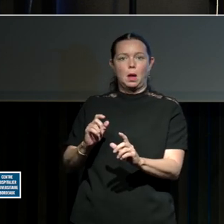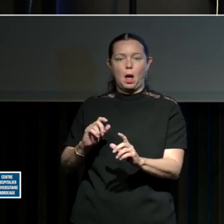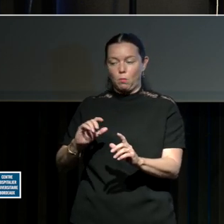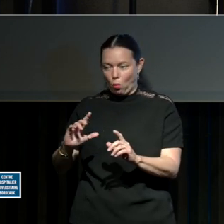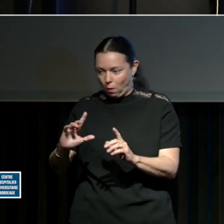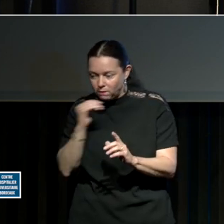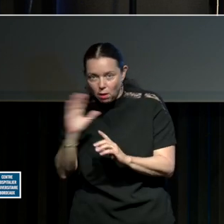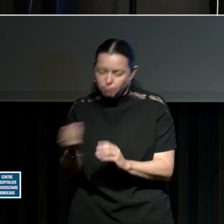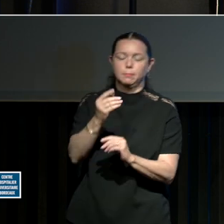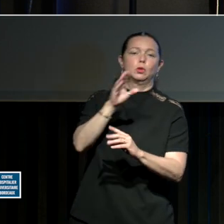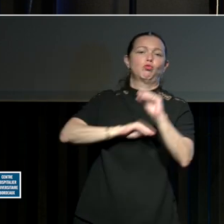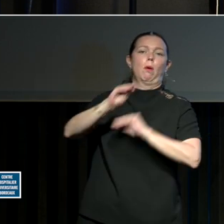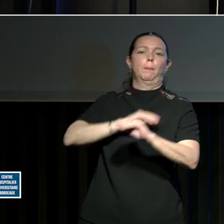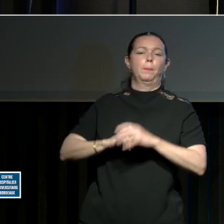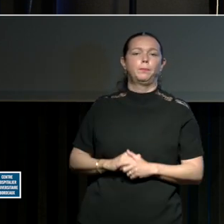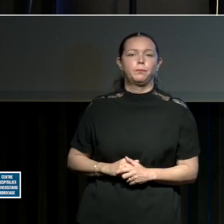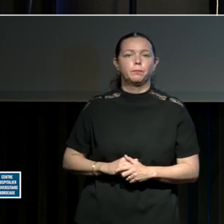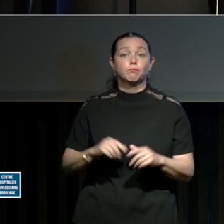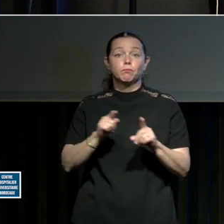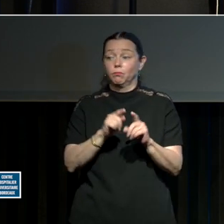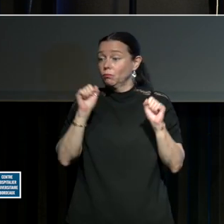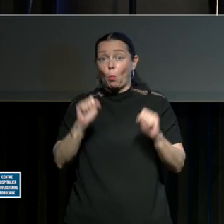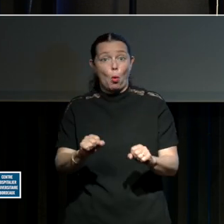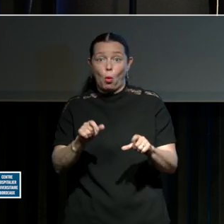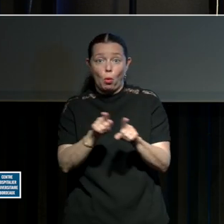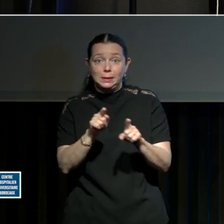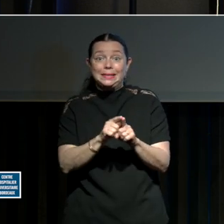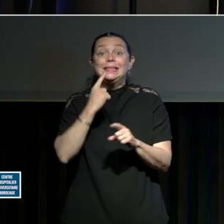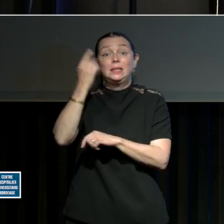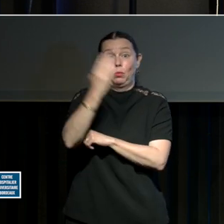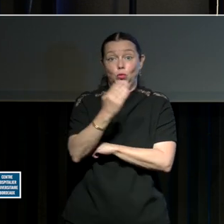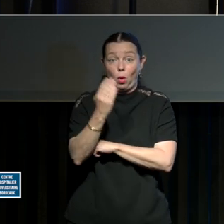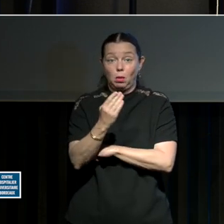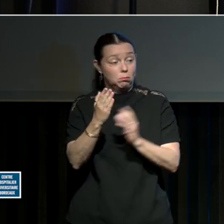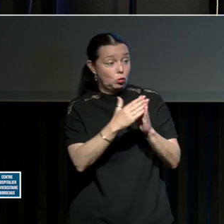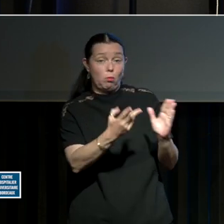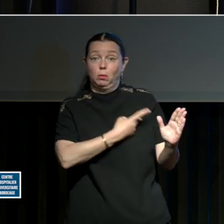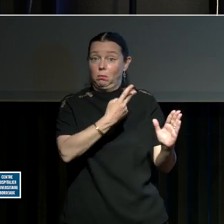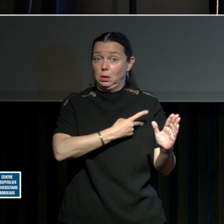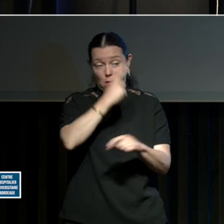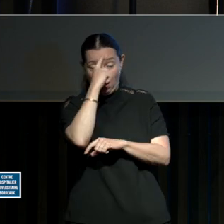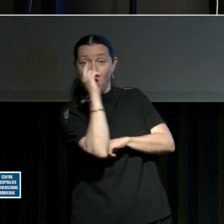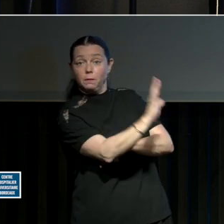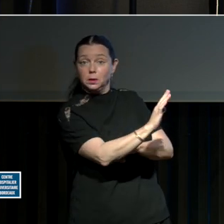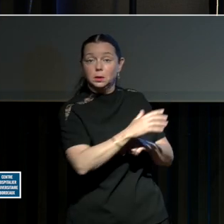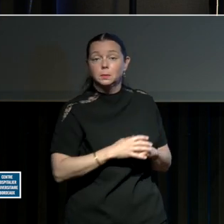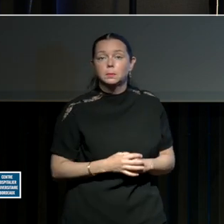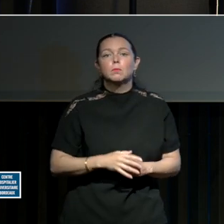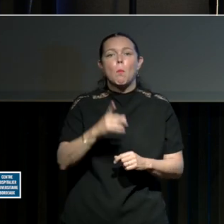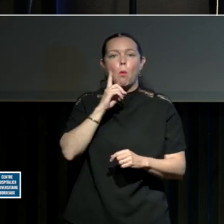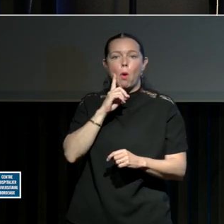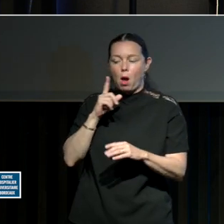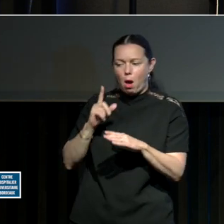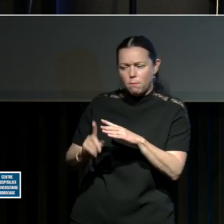est de ne pas hésiter de solliciter un avis, voire un avis spécialisé si nécessaire, parce que l'enjeu, lorsque émergent des